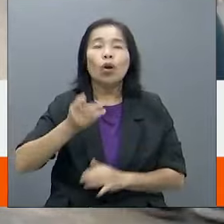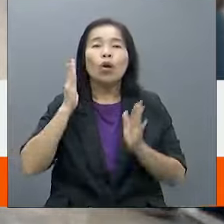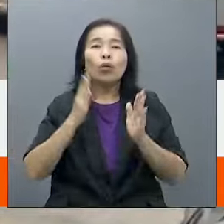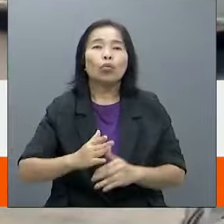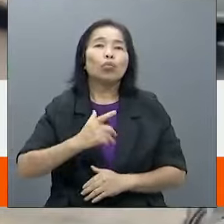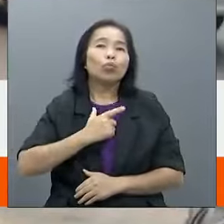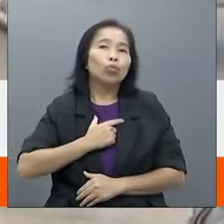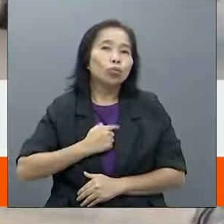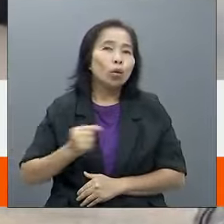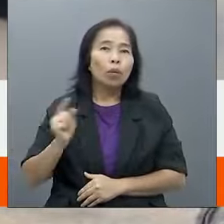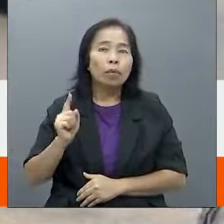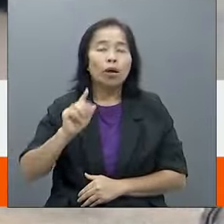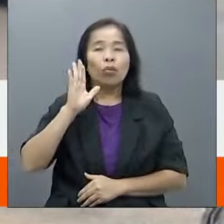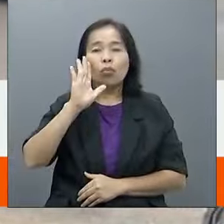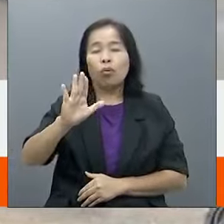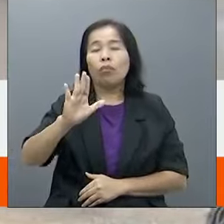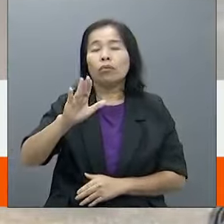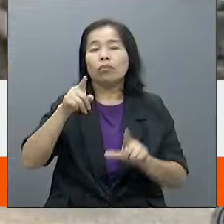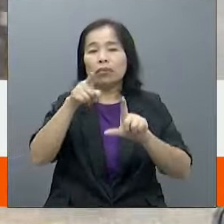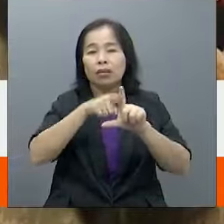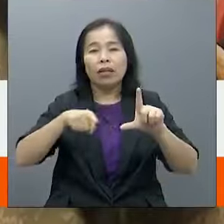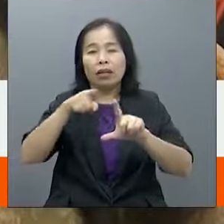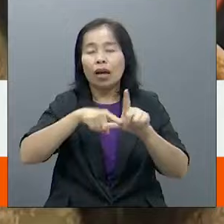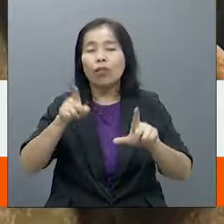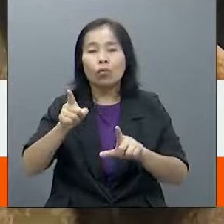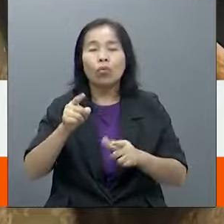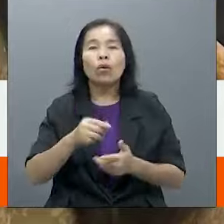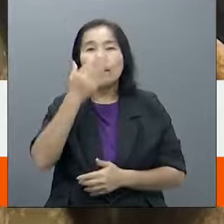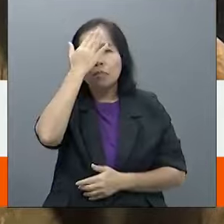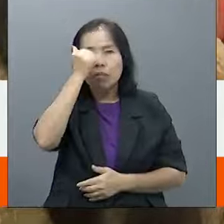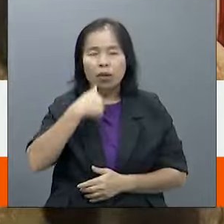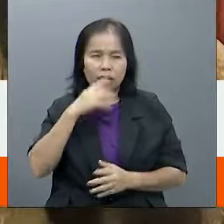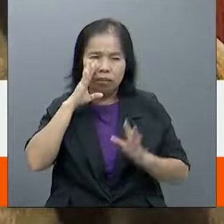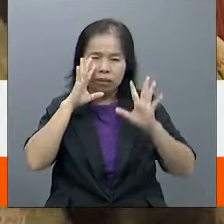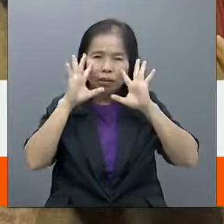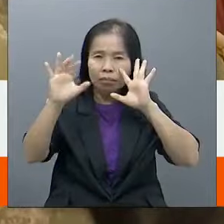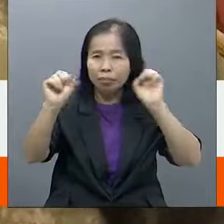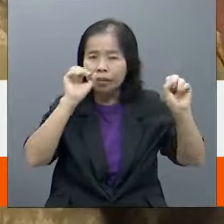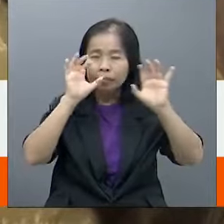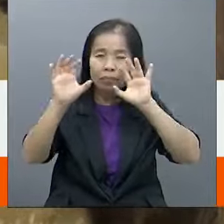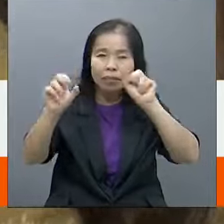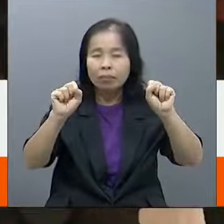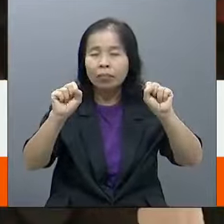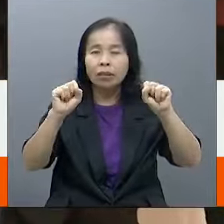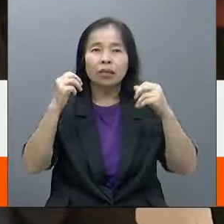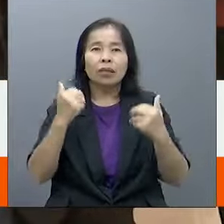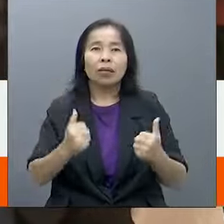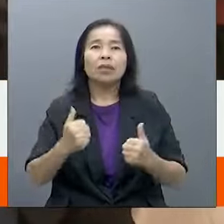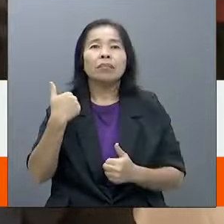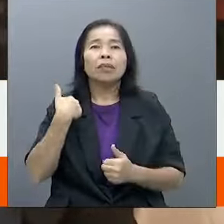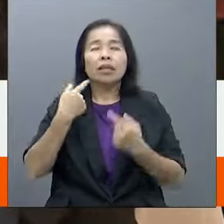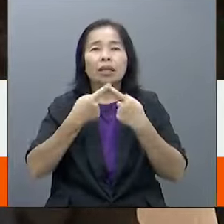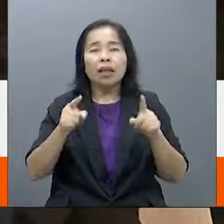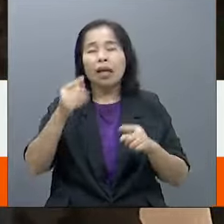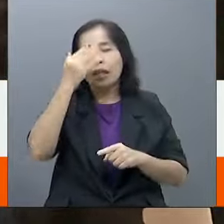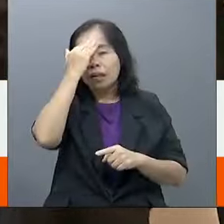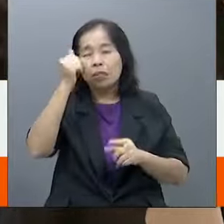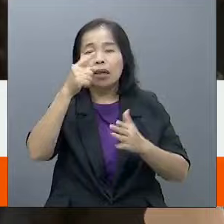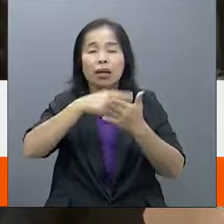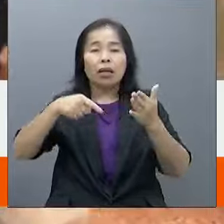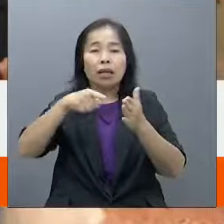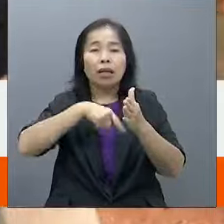ผู้สมัครของก้าวไกลนะครับคือผมสังเกตจากการเลือกตั้งซ่อมที่เกิดขึ้นหลังที่กระแสก้าวไกลพุ่งขึ้นสูงเนี่ยปรากฏว่าผลการเลือกตั้งซ่อมเนี่ย